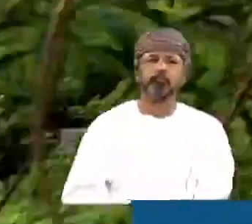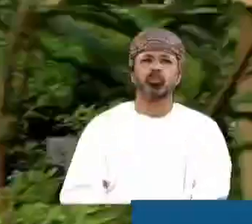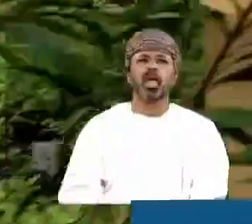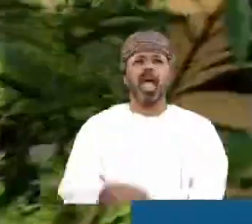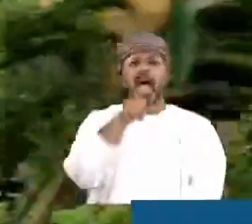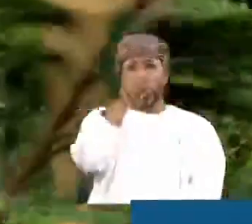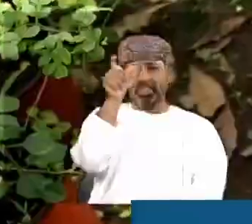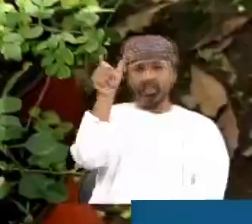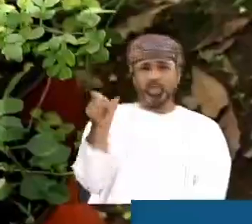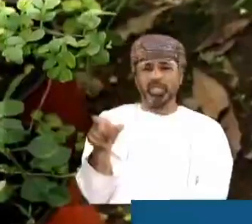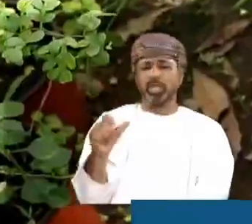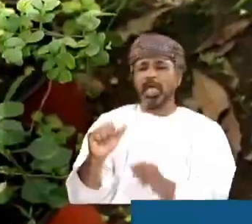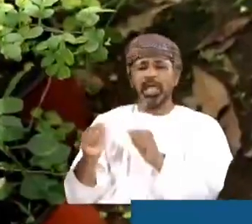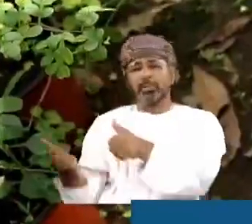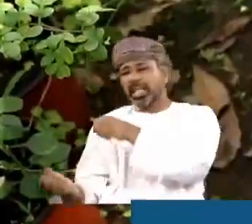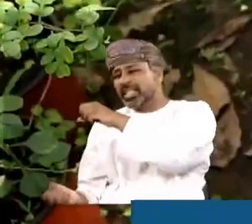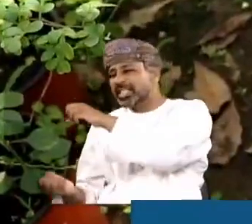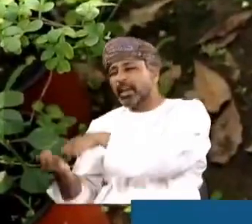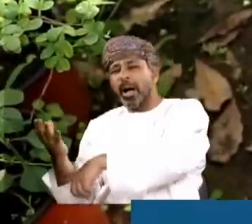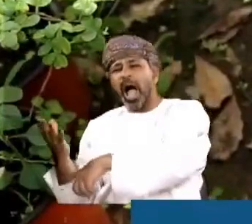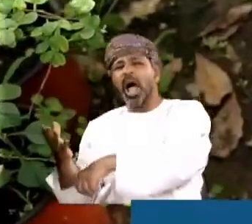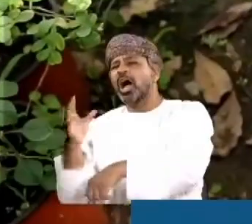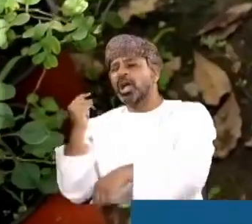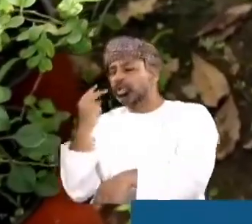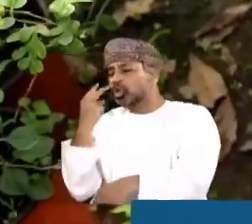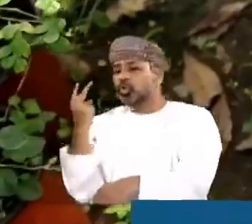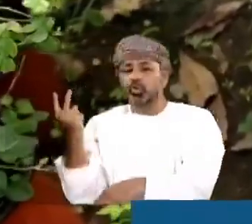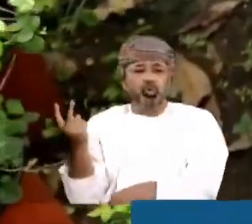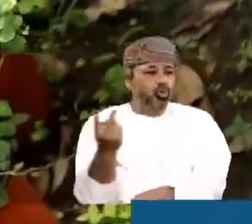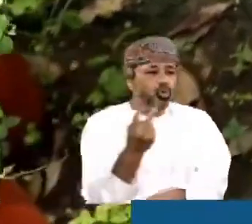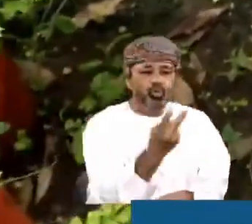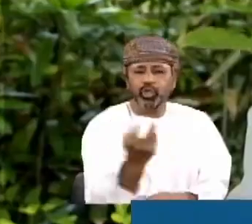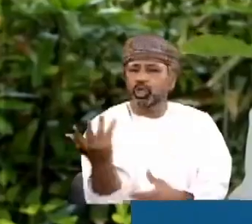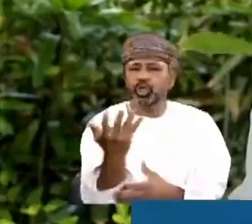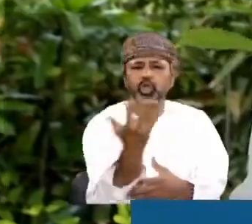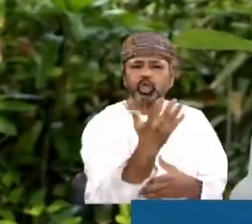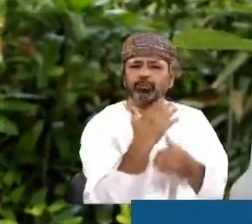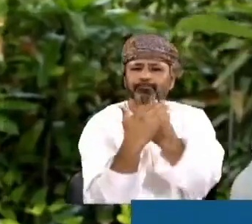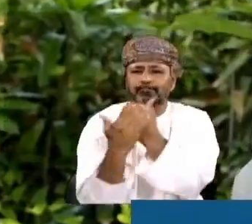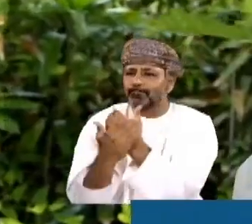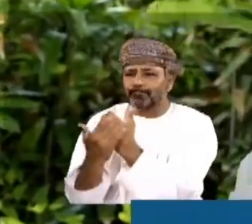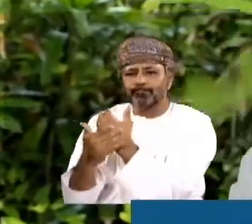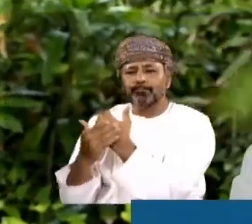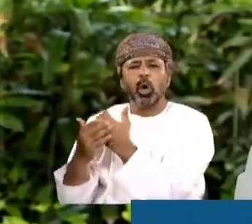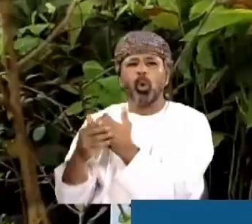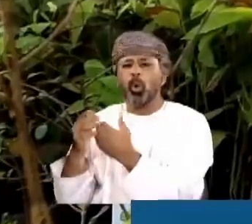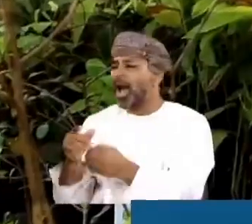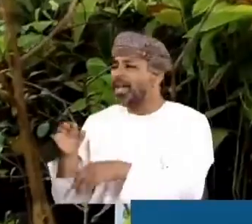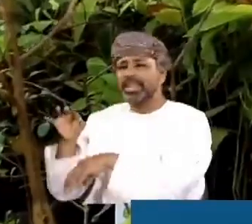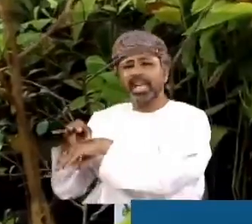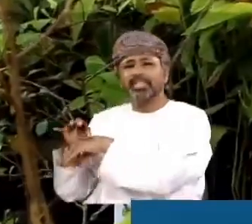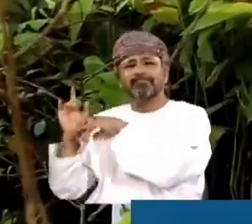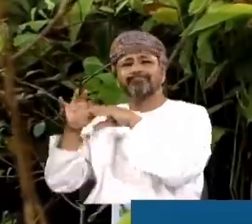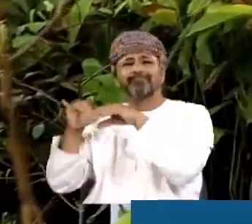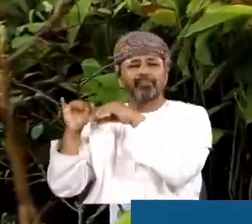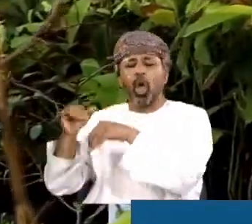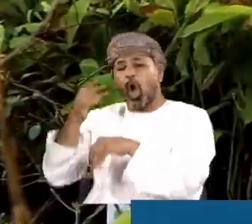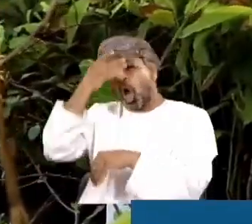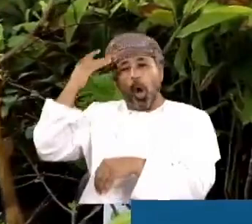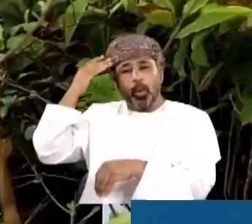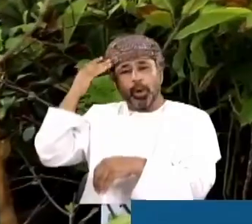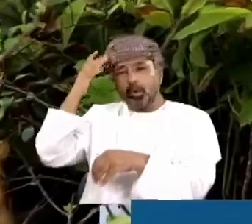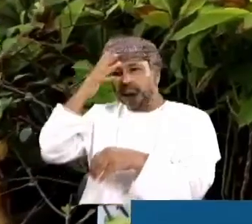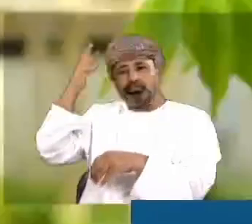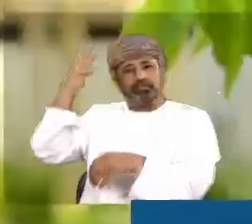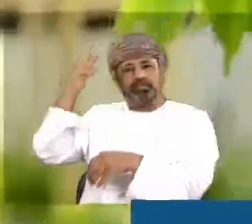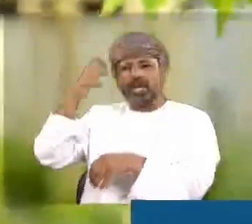الراشدي يبدأ صباحاته بمصافحة شتلاته والاعتناء بها واستقبال زبائنه، فخبرته التراكمية في